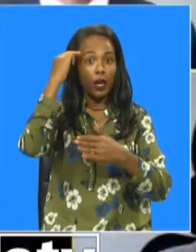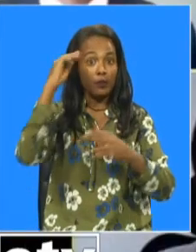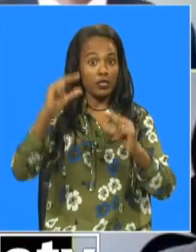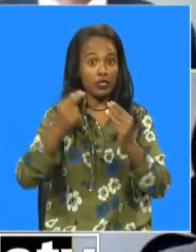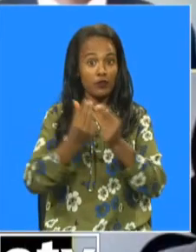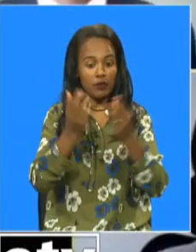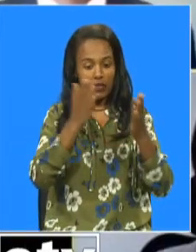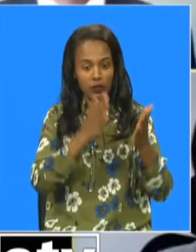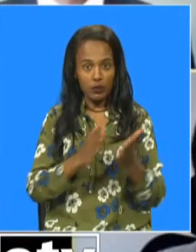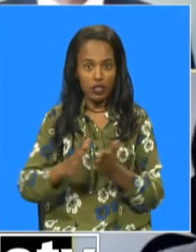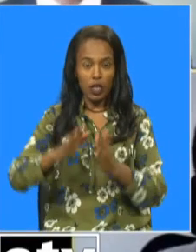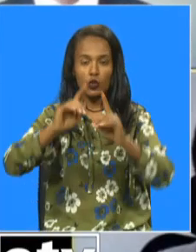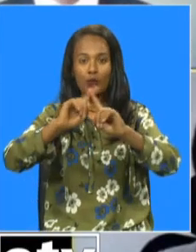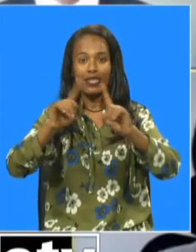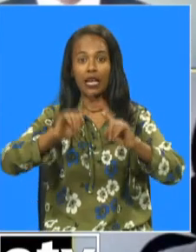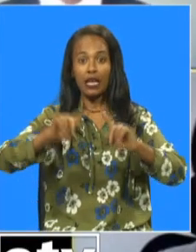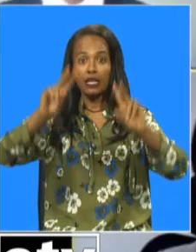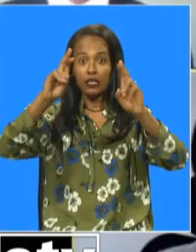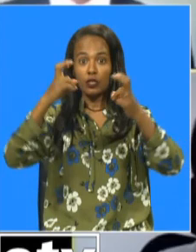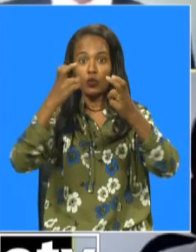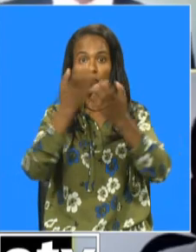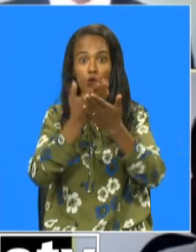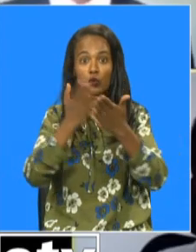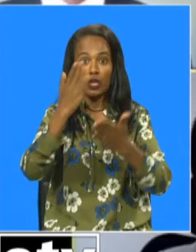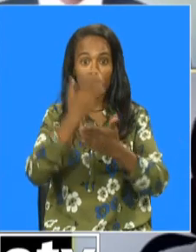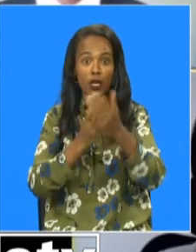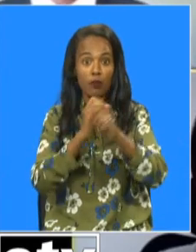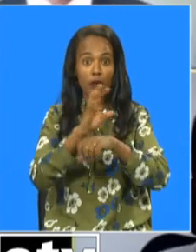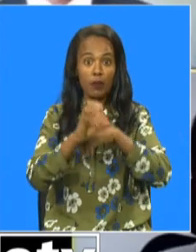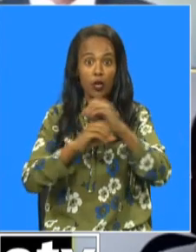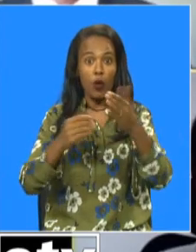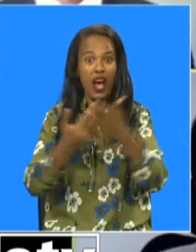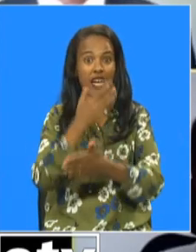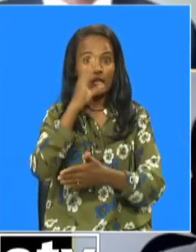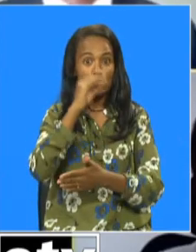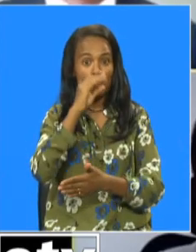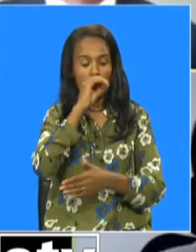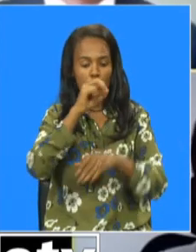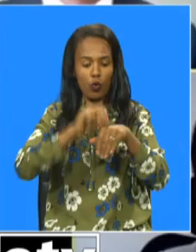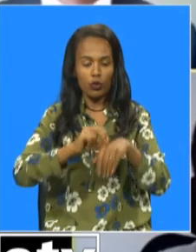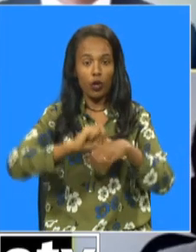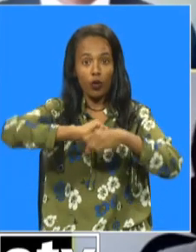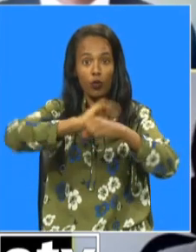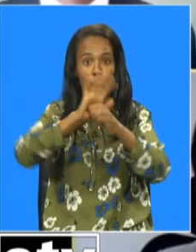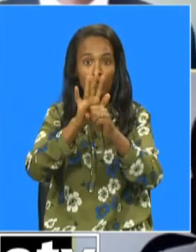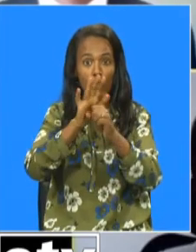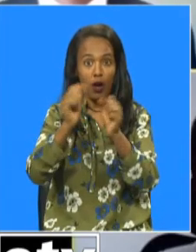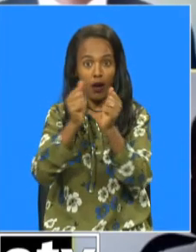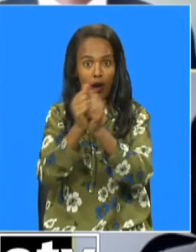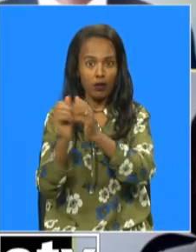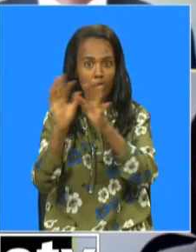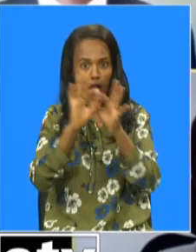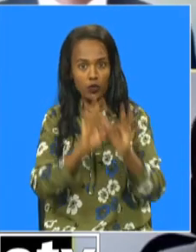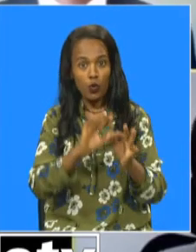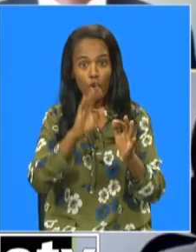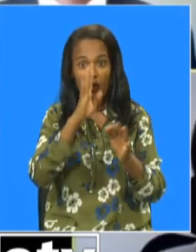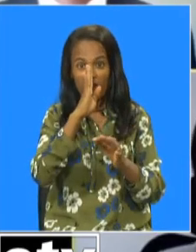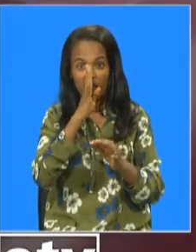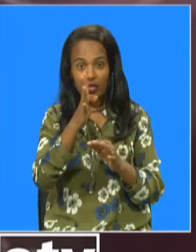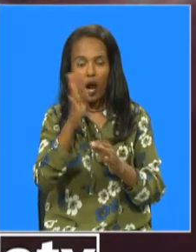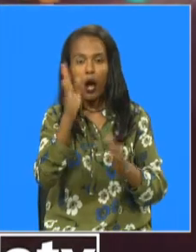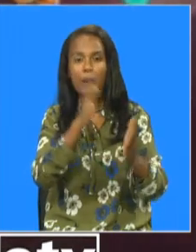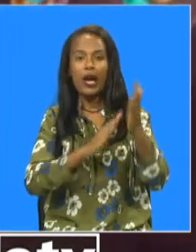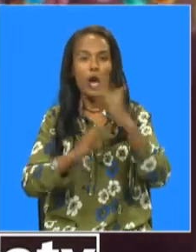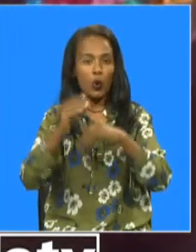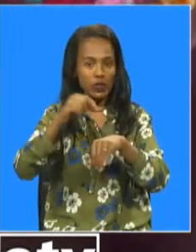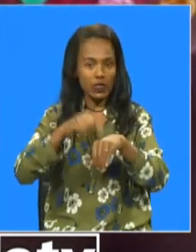ቤት የሚዘጋጀውና በተለያዩ ርዕሰ ጉዳዮች ላይ የሚመክረው የአዲስ ወግ ፕሮግራም ከወቅታዊ የኮሮና ቫይረስ ወረርሽኝ ጋር በተያያዘ ፈጠራ በቀውስ ጊዜ